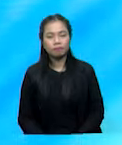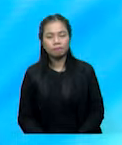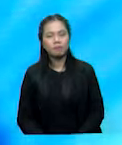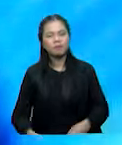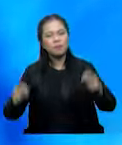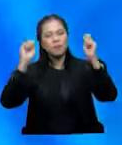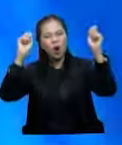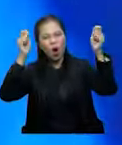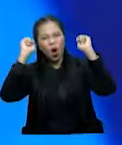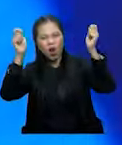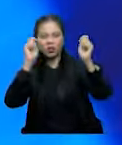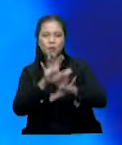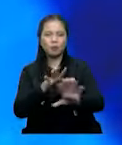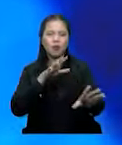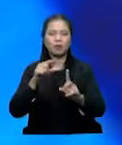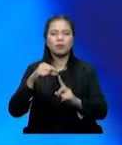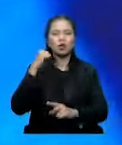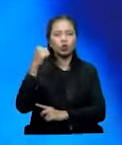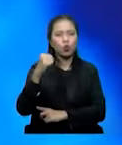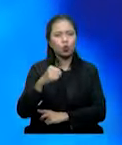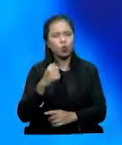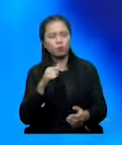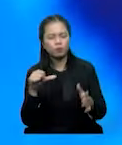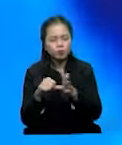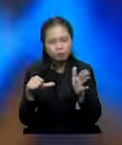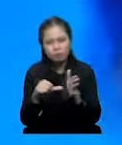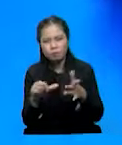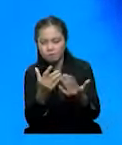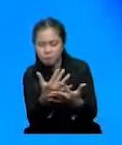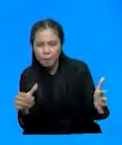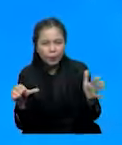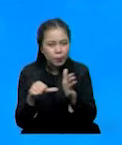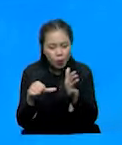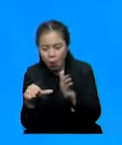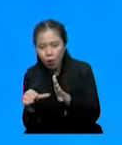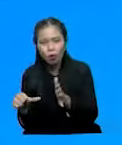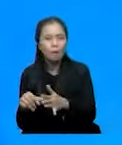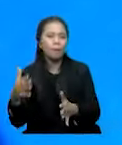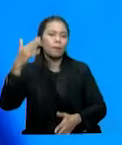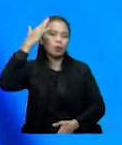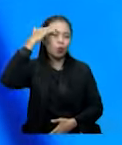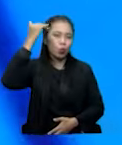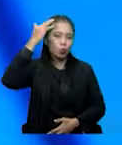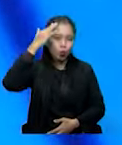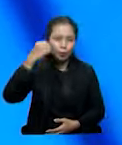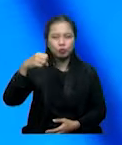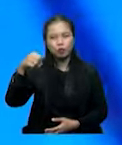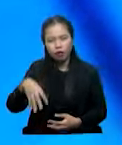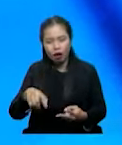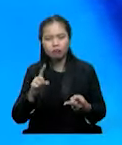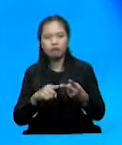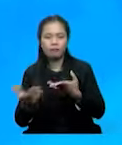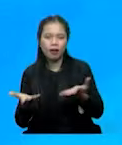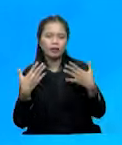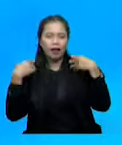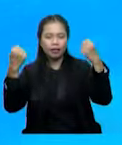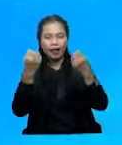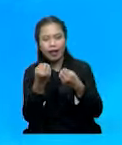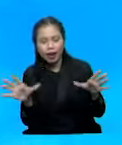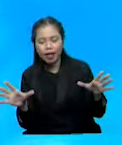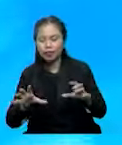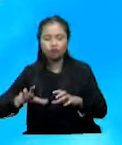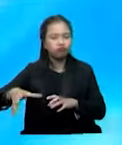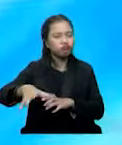Pemirsa, di masa kampanye Partai Perindo semakin gencar membantu masyarakat untuk mendapatkan minyak goreng murah dan akses layanan kesehatan gratis di